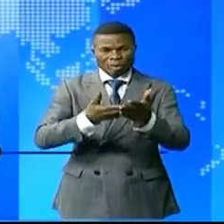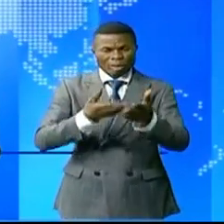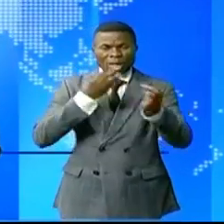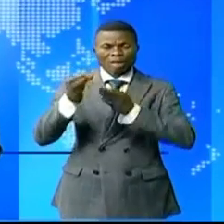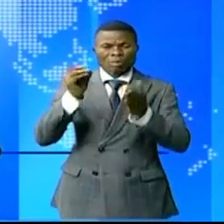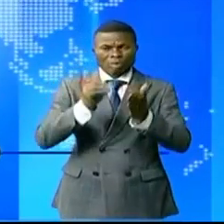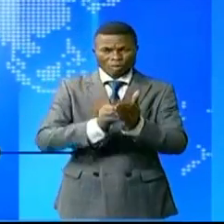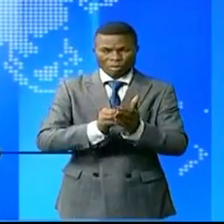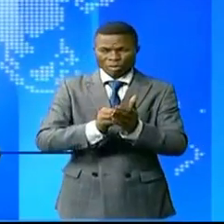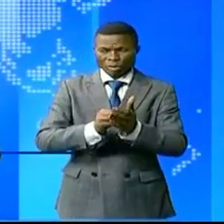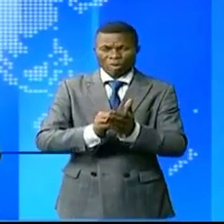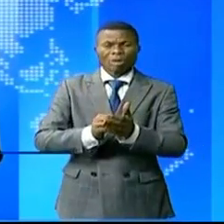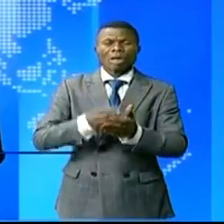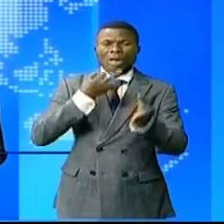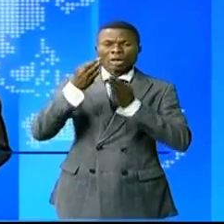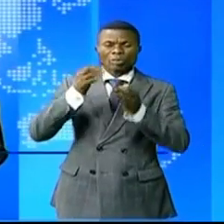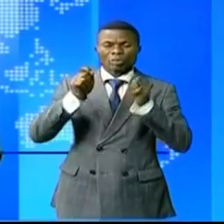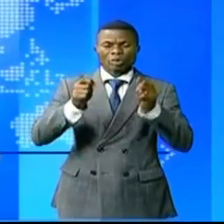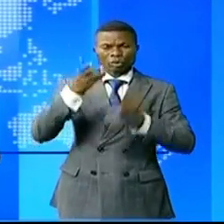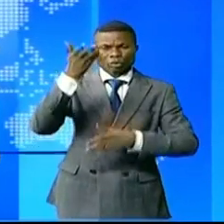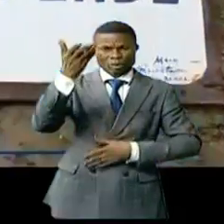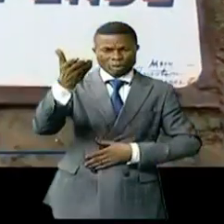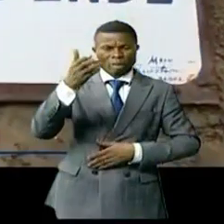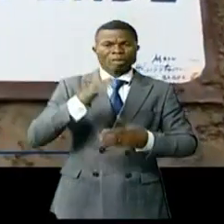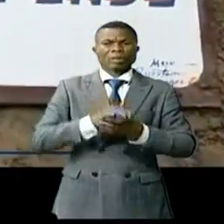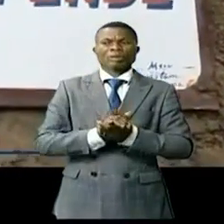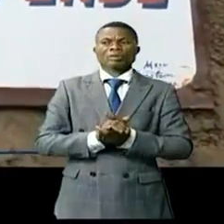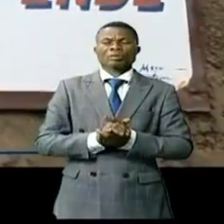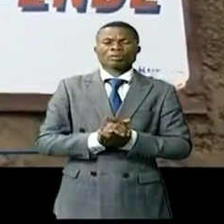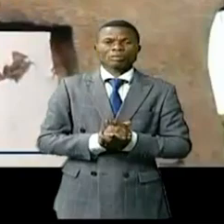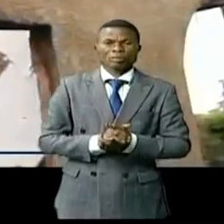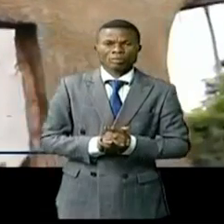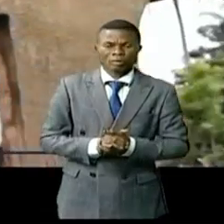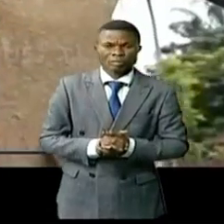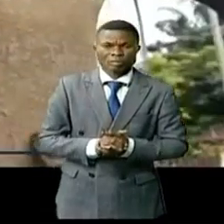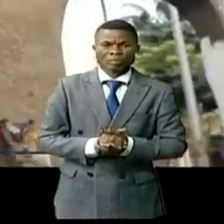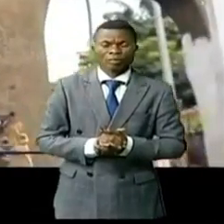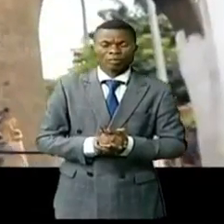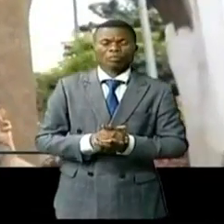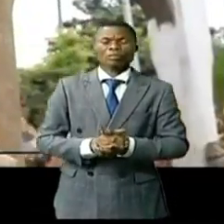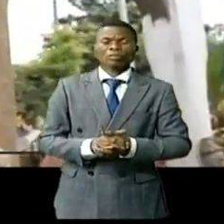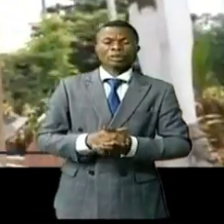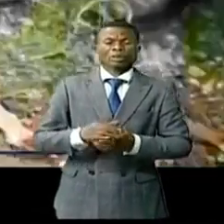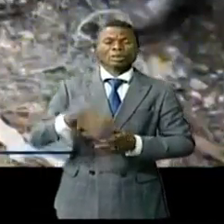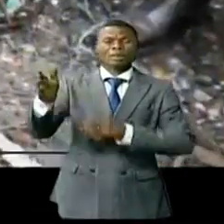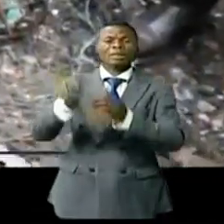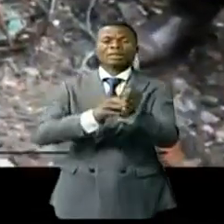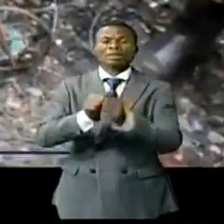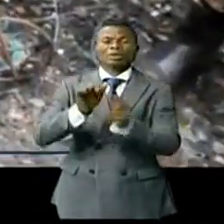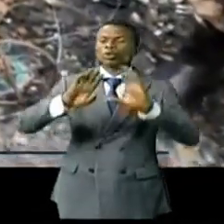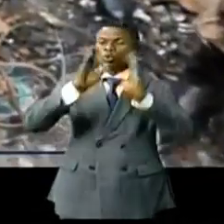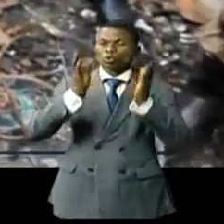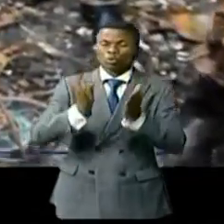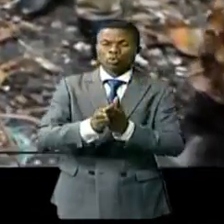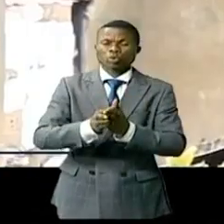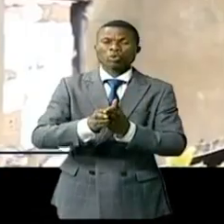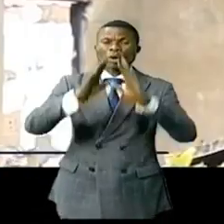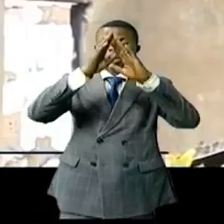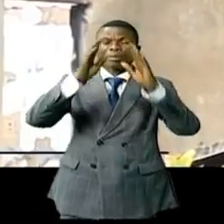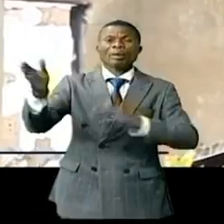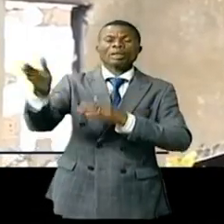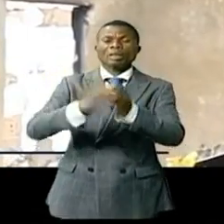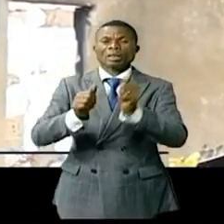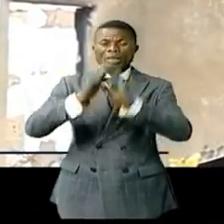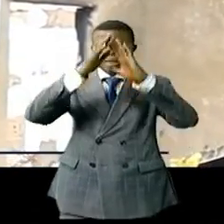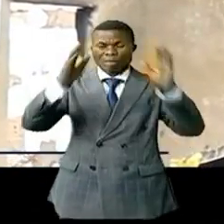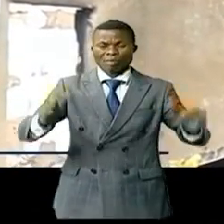explications dans ses commentaires de Cédric Kenina. Rien que de la ruine, tout est parti en fumée. Les musées nationaux